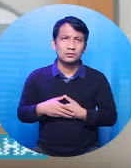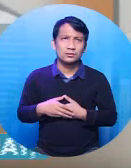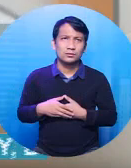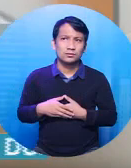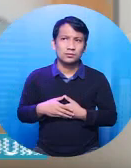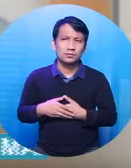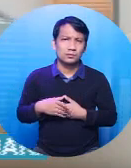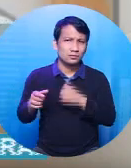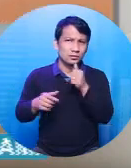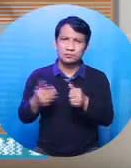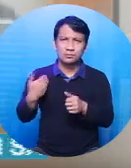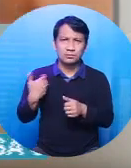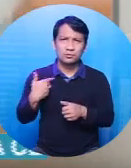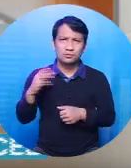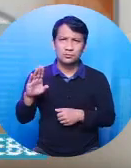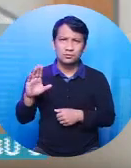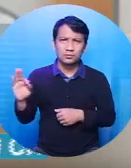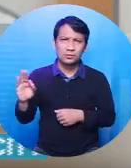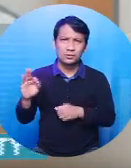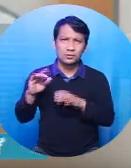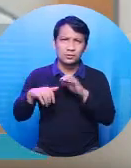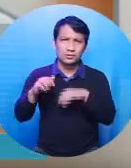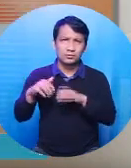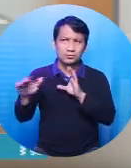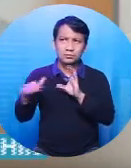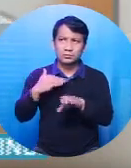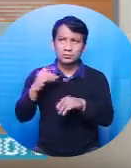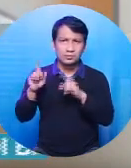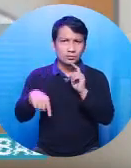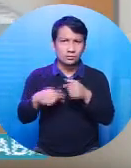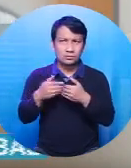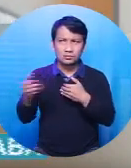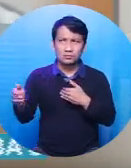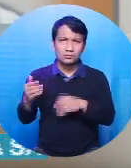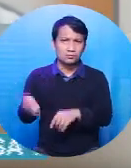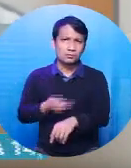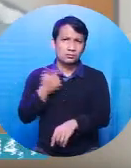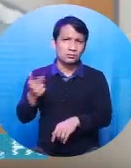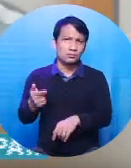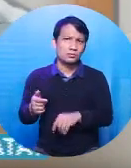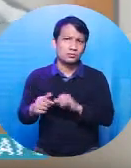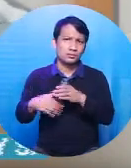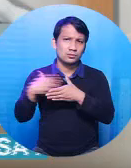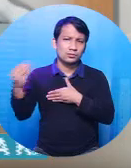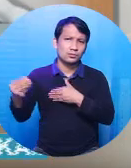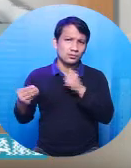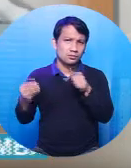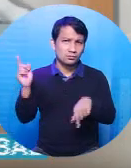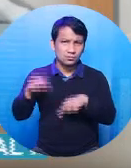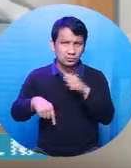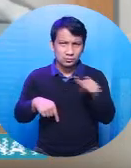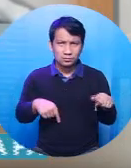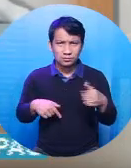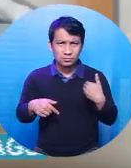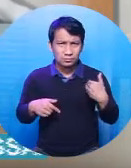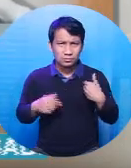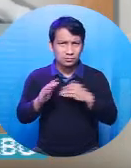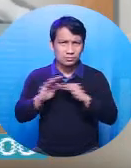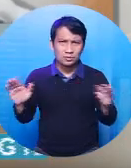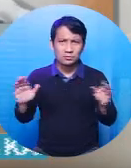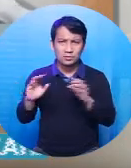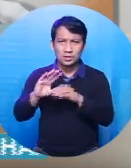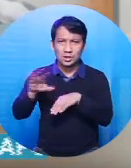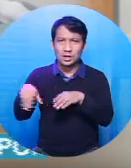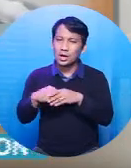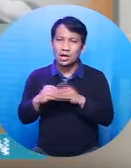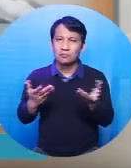hindi po ako nakipag boyfriend or ano, yung chat lang po, sir. Pero hindi po nagtagal, sir. Umalis na po ako noon, sir. Hindi po ako nag-ano doon. Hindi po ako,